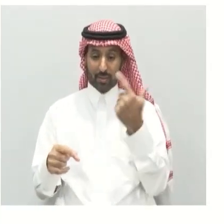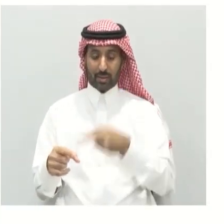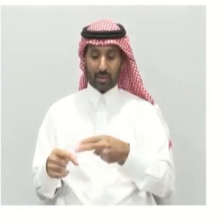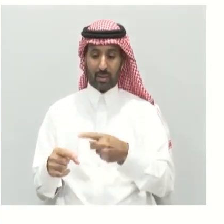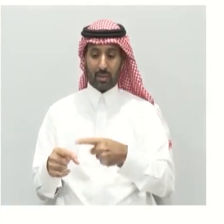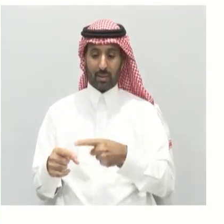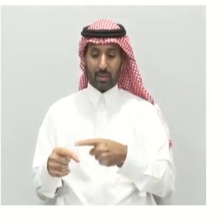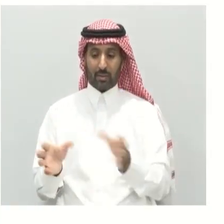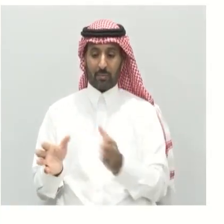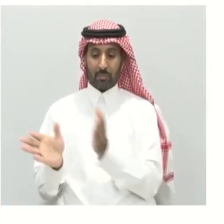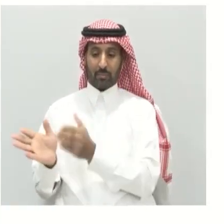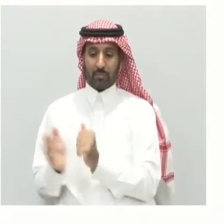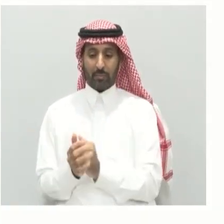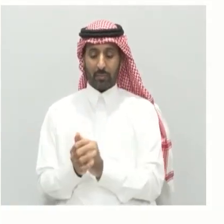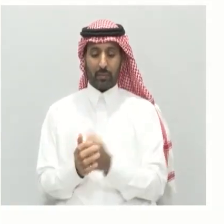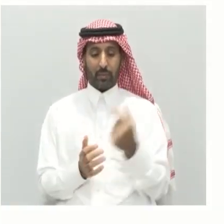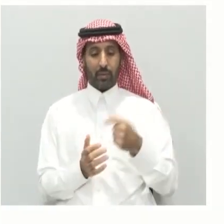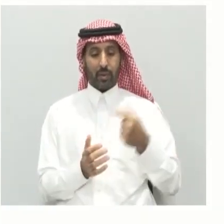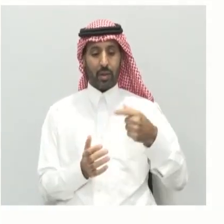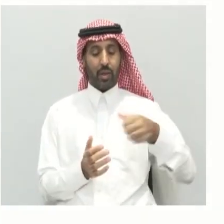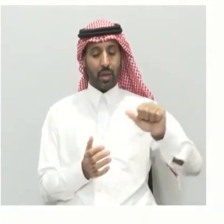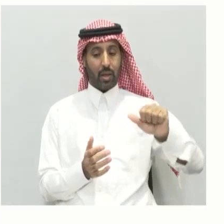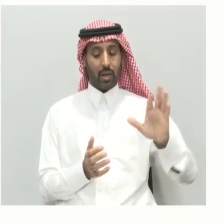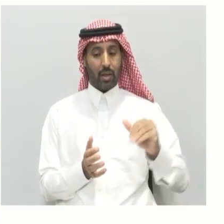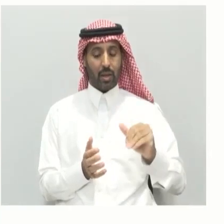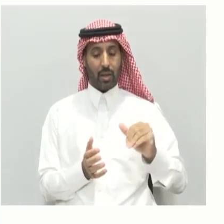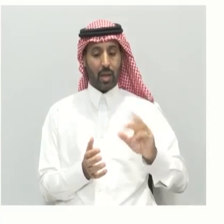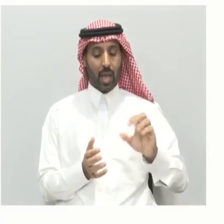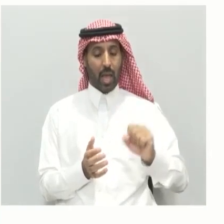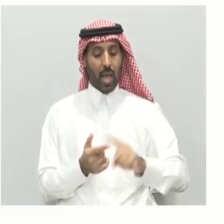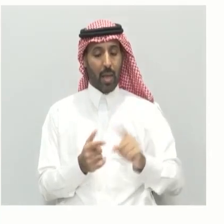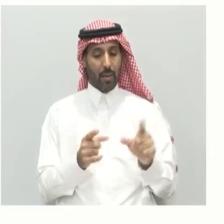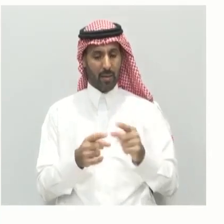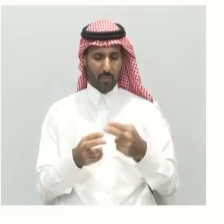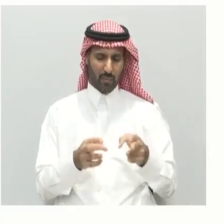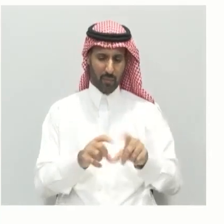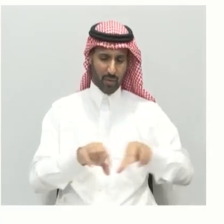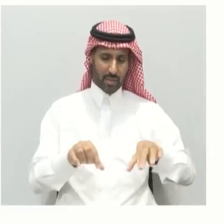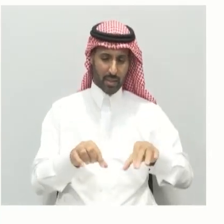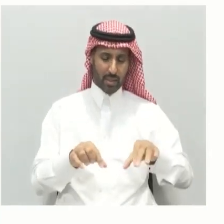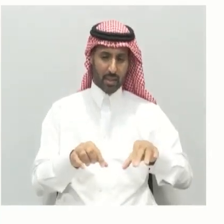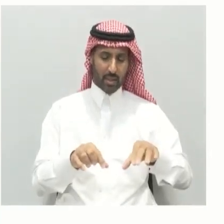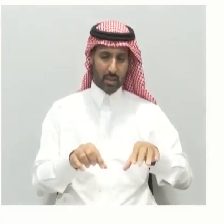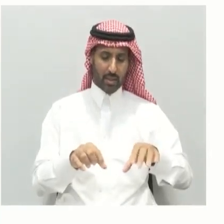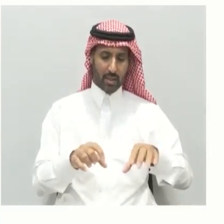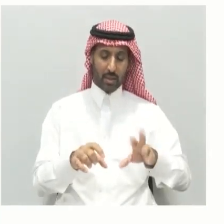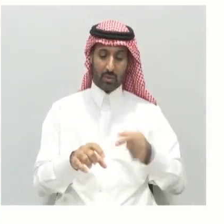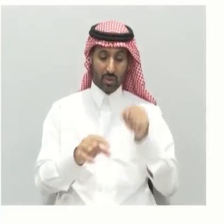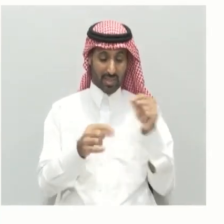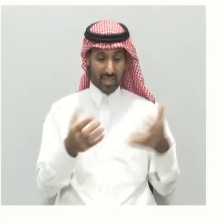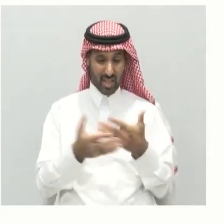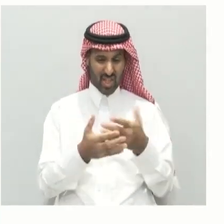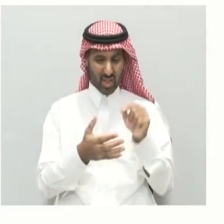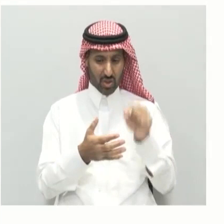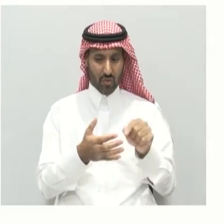17 بعد ذلك اللي هو الجي اي الجي اي عندي هنا كم غير متحد فبالتالي سوف يكون عدد تاكسده